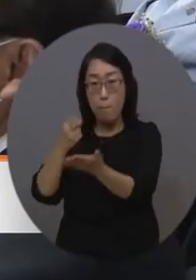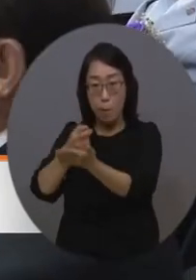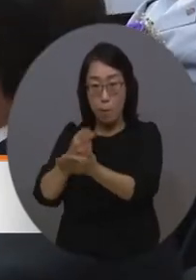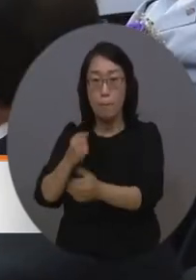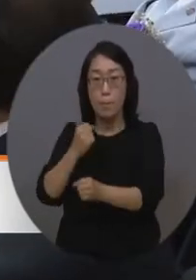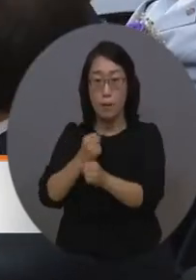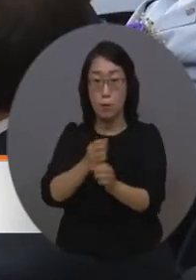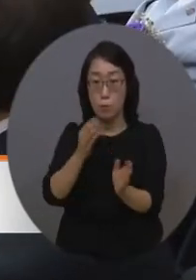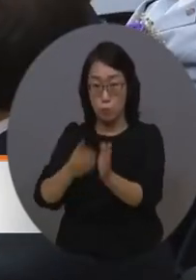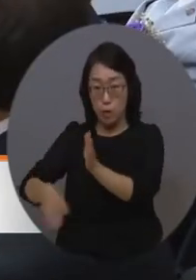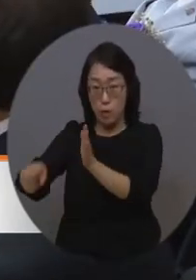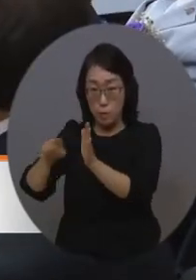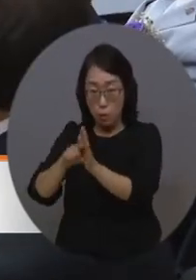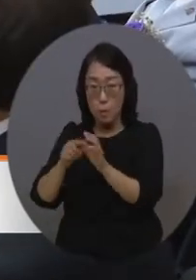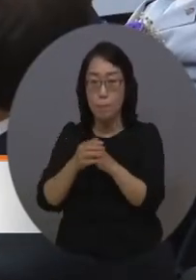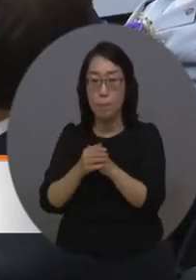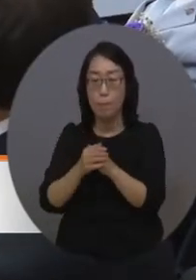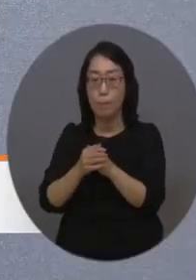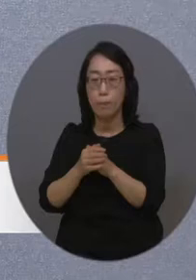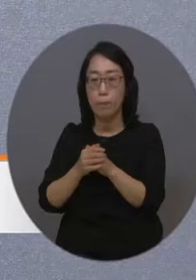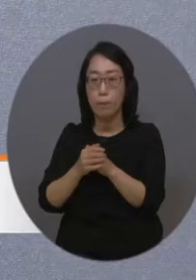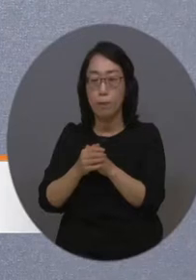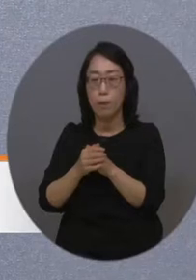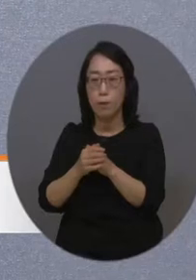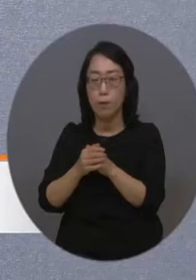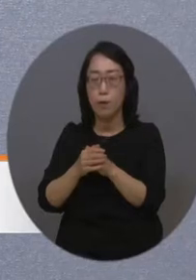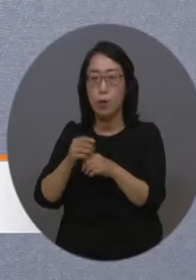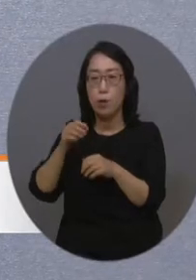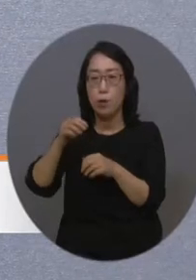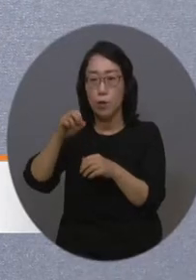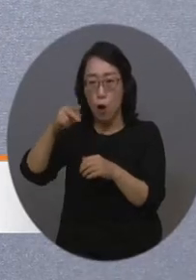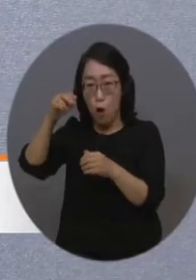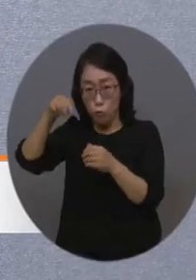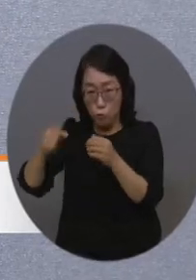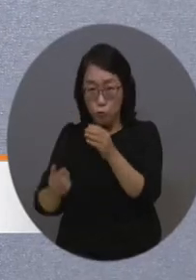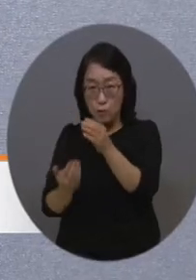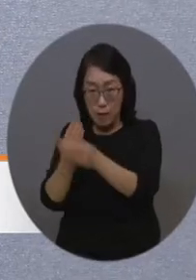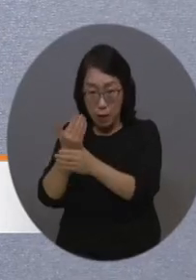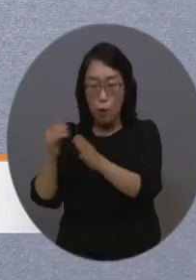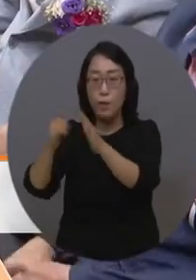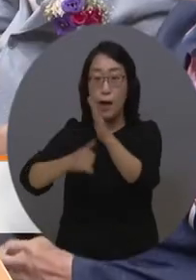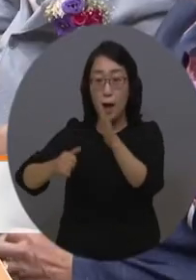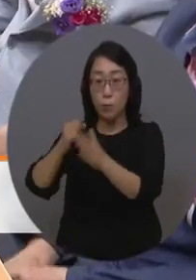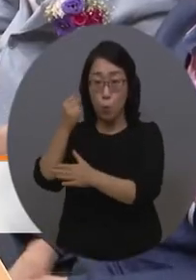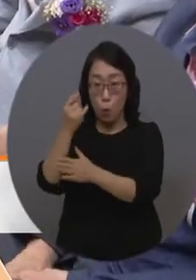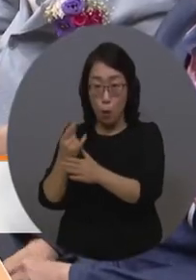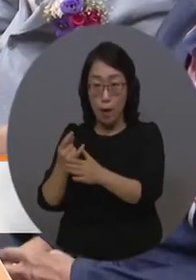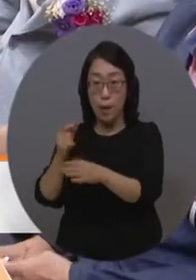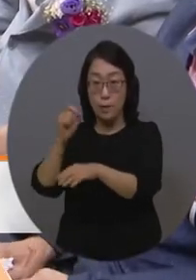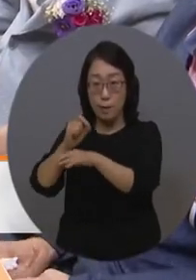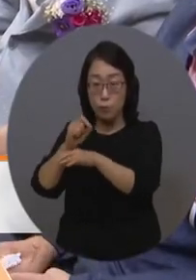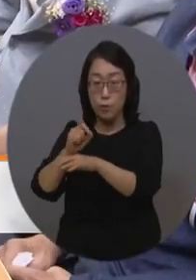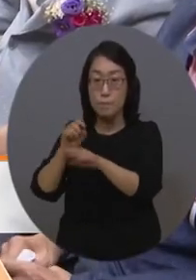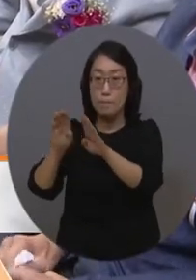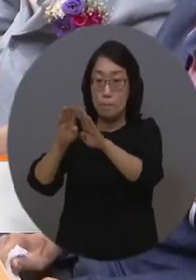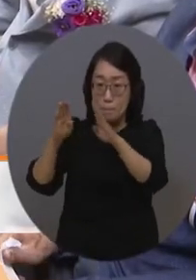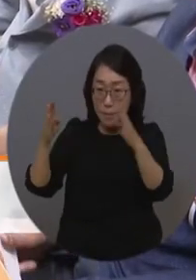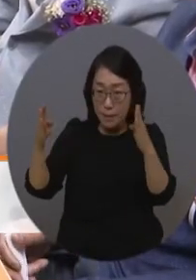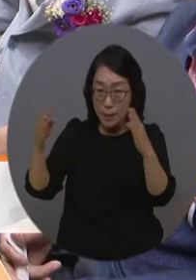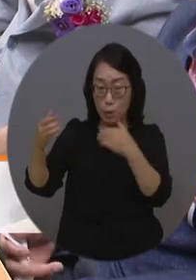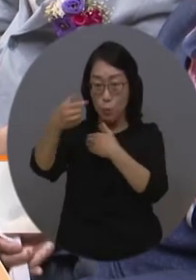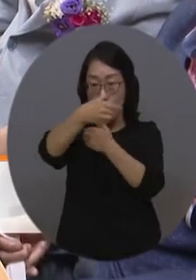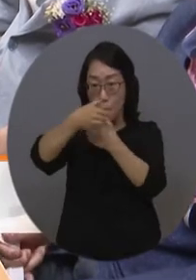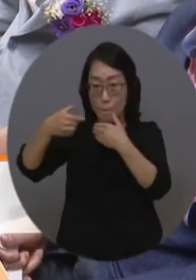지난 10일 망마경 기장에 마련한 여순사건 여수유족회 사무실에서 개소식을 열고 현판